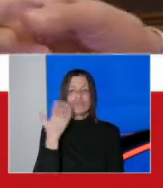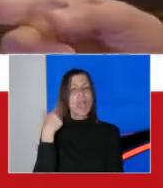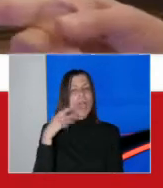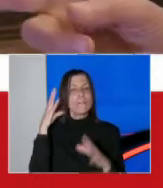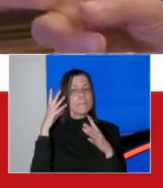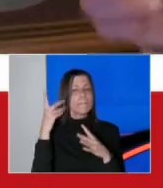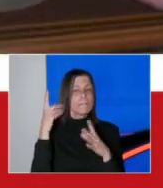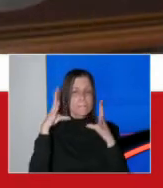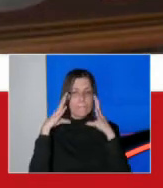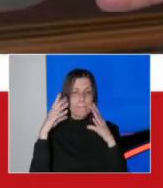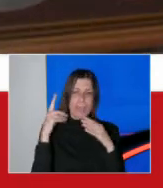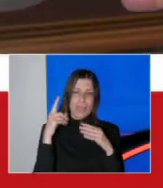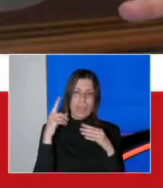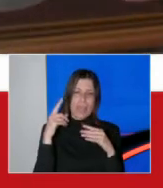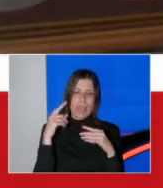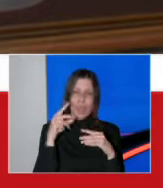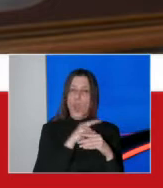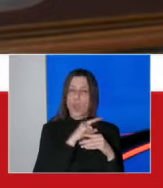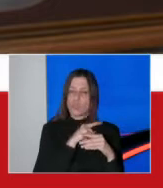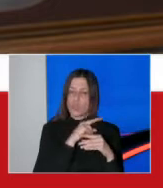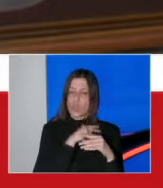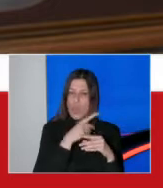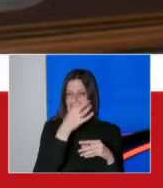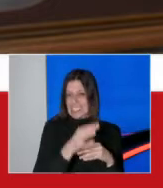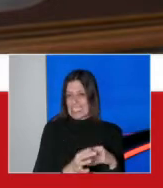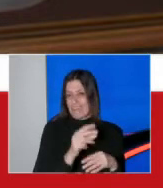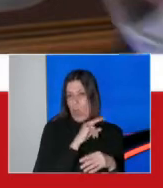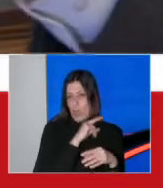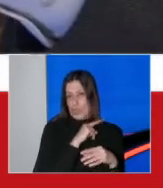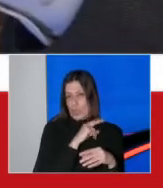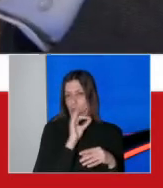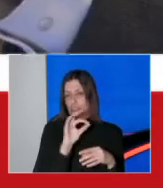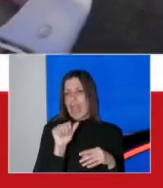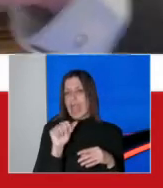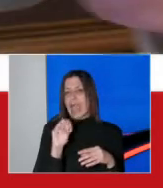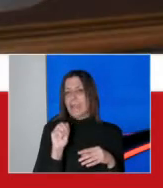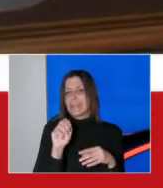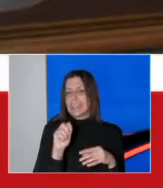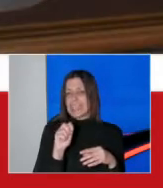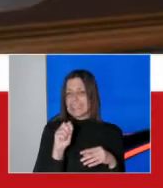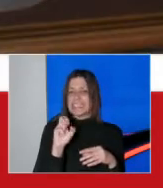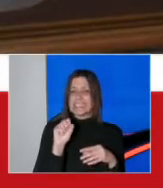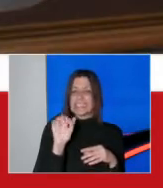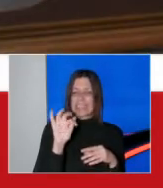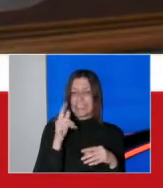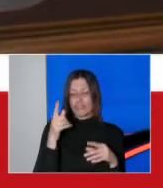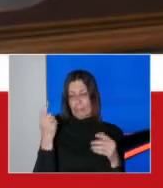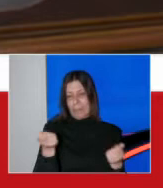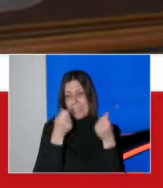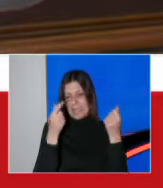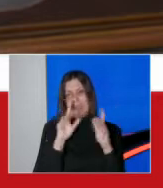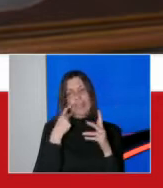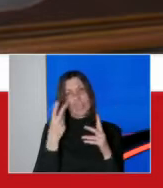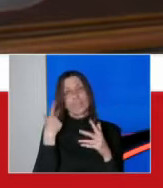בלונדון? זה הסניף הלונדוני של אמנסטי שפרסם את זה. לפני 3 ימים ראינו את זה כולנו בטלוויזיה,